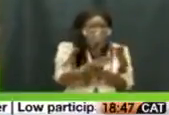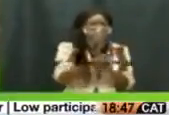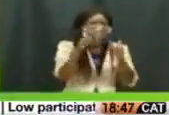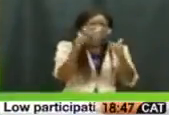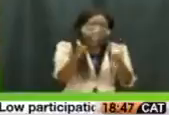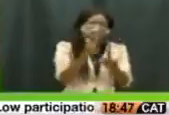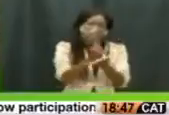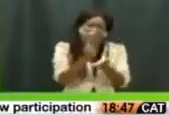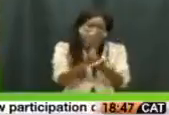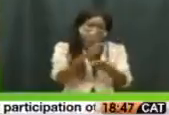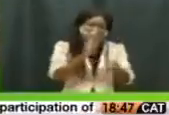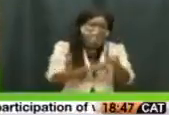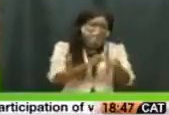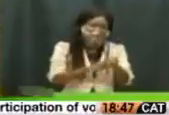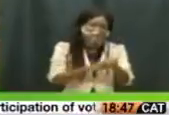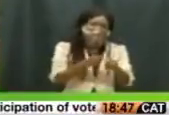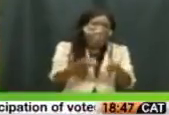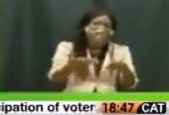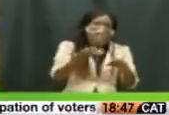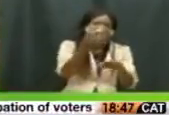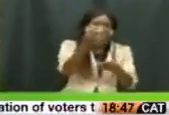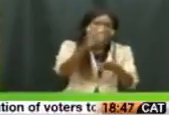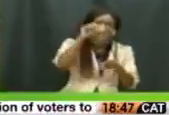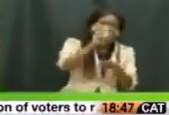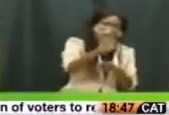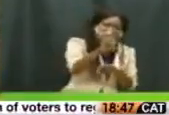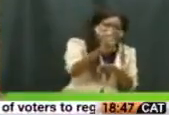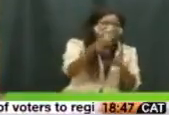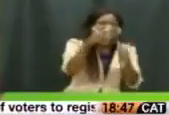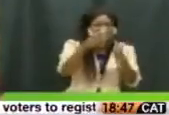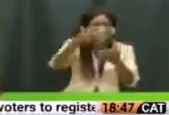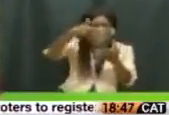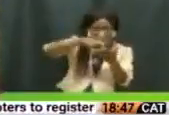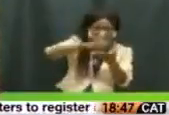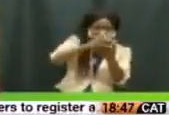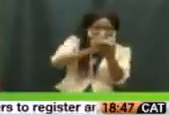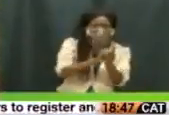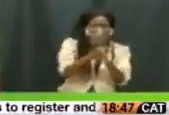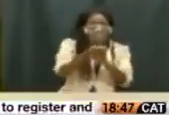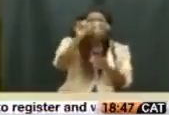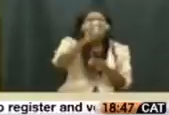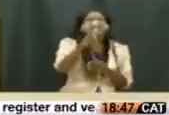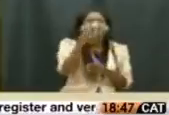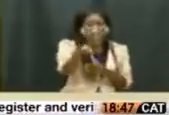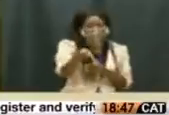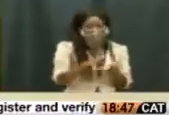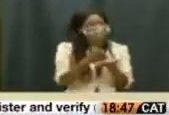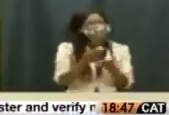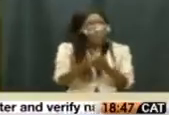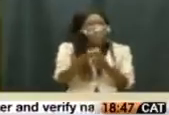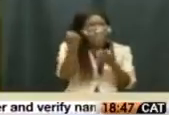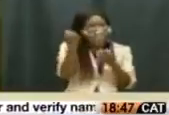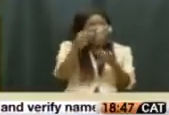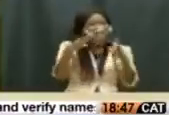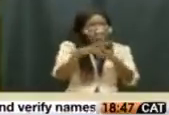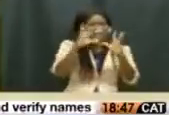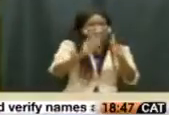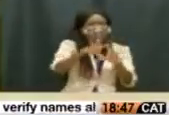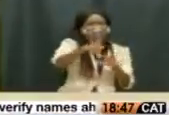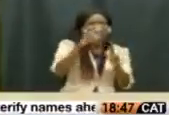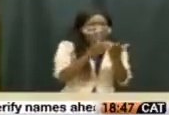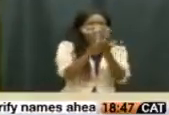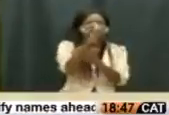yani ma sanitizer chabwino amalunji mwene tupita kumalere kumapeto kwa kucheza kwathu mwina mutangotsindika apo sonkhani